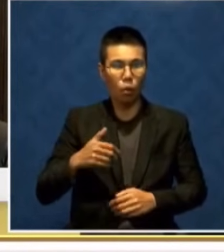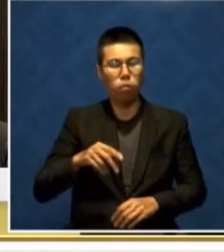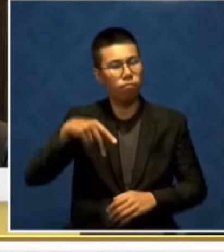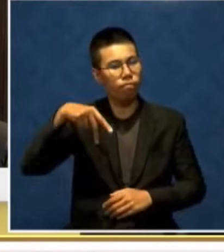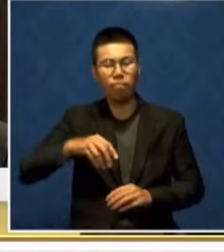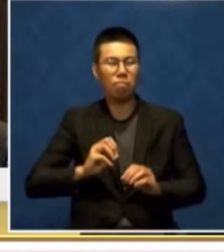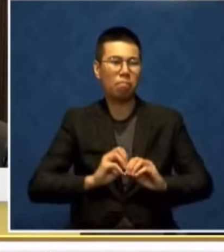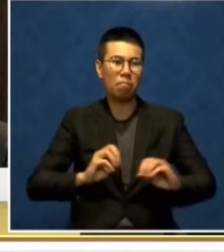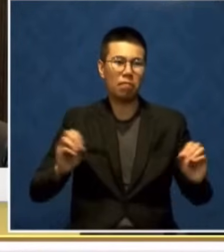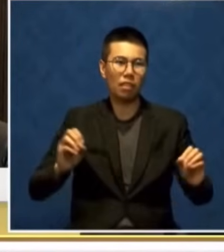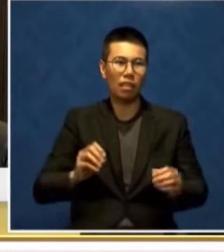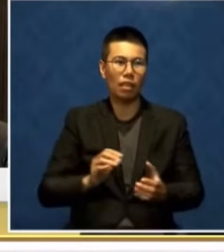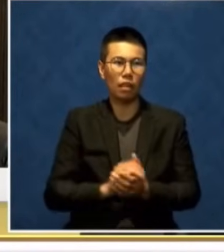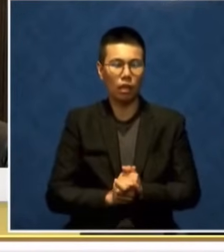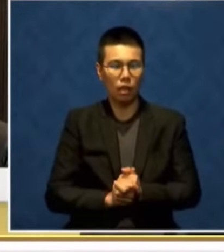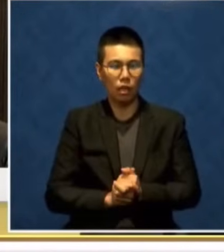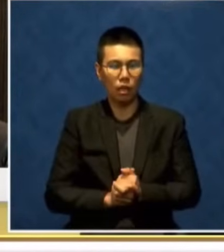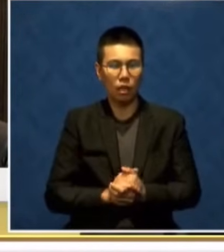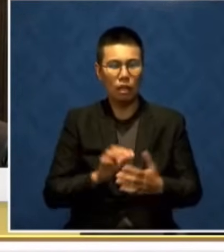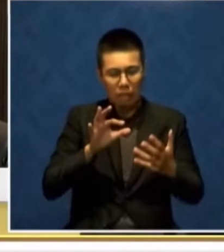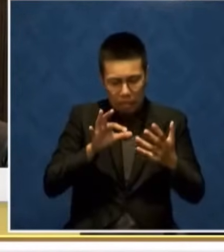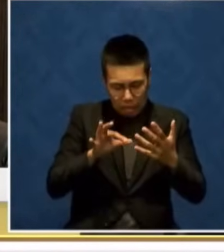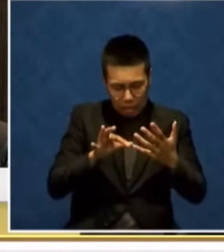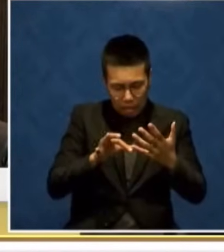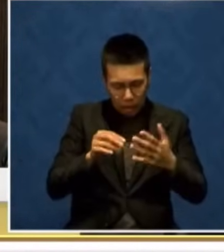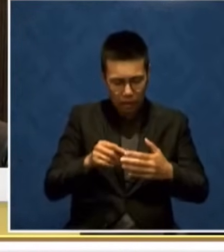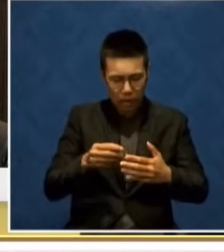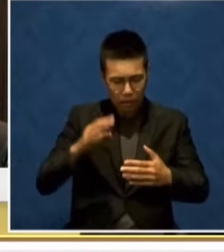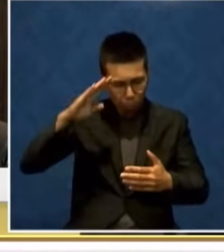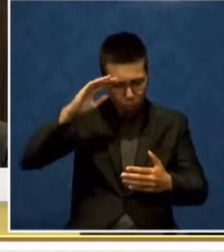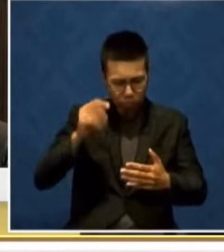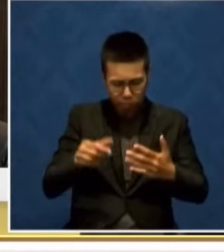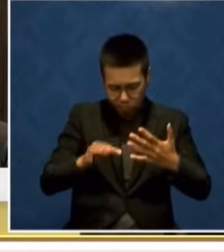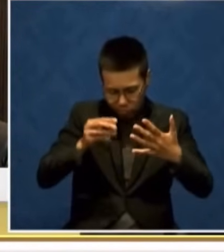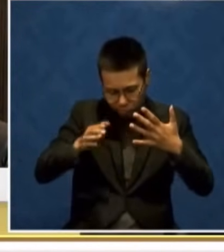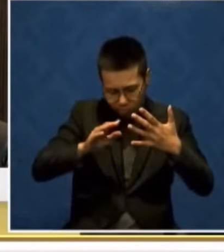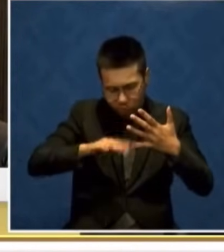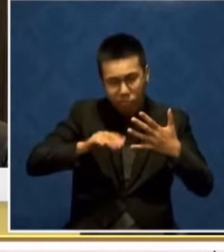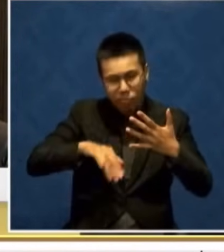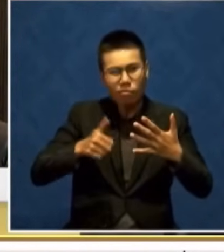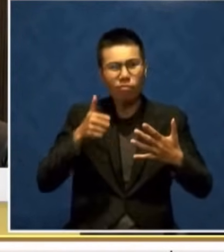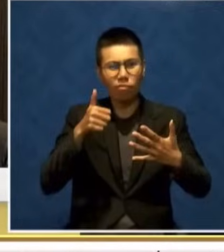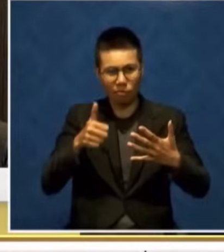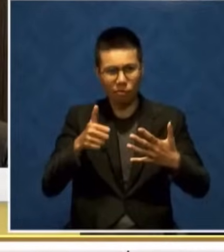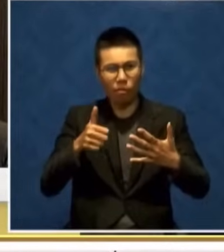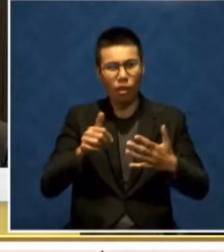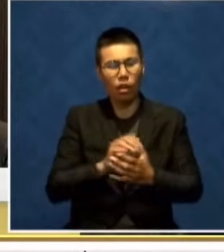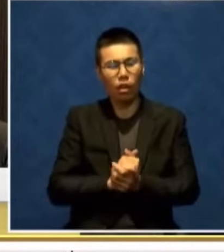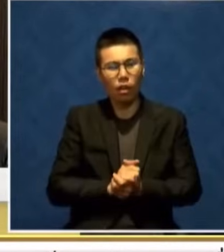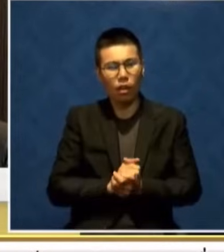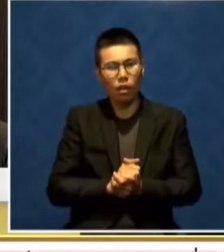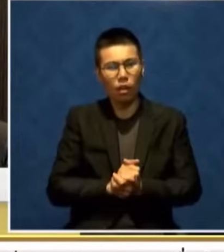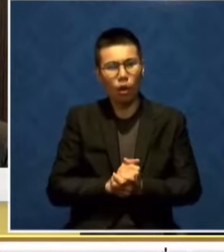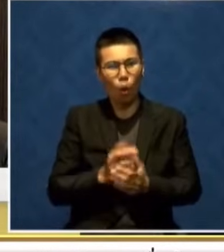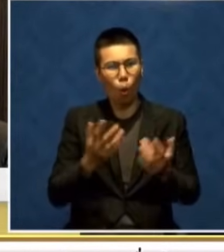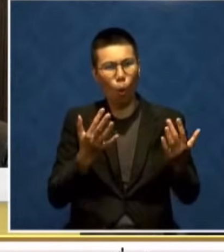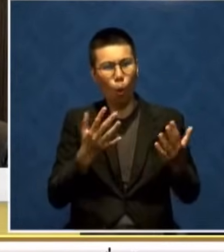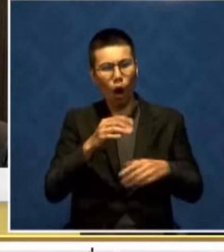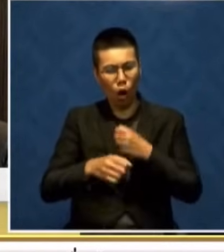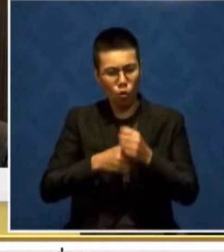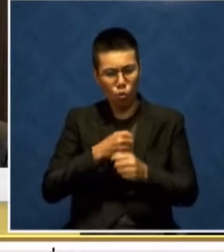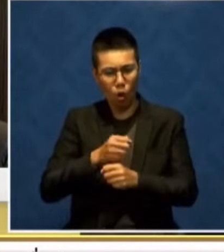อะไรเอาฉันประทวนก็ได้แต่กลายเป็นว่าฉันประทวนเหล่านี้ต้องไปรอจนถึงอายุ